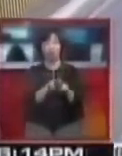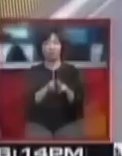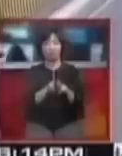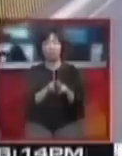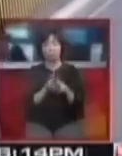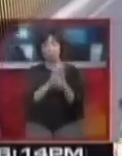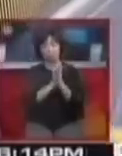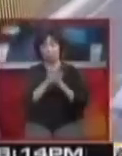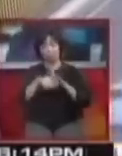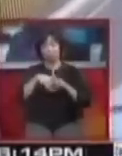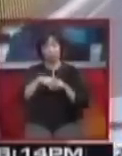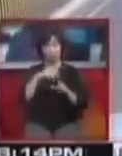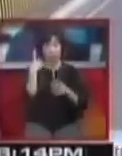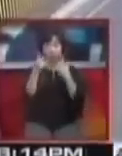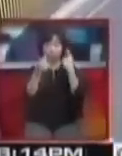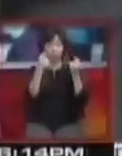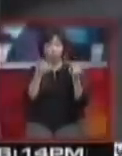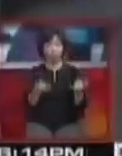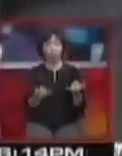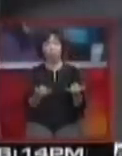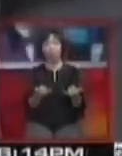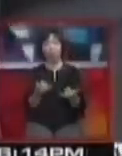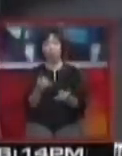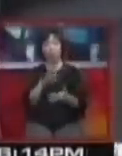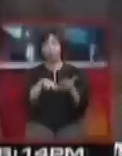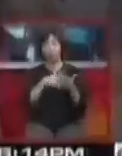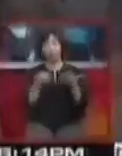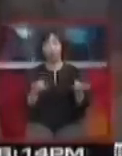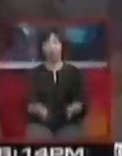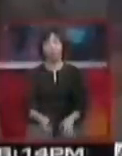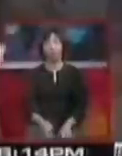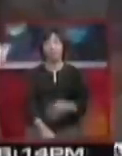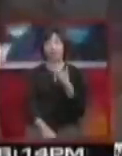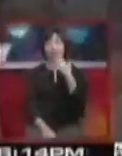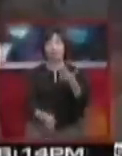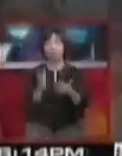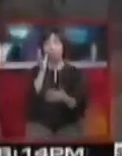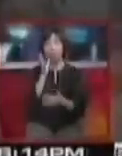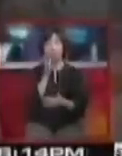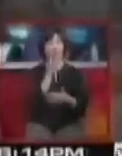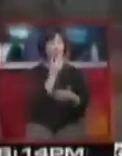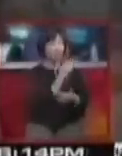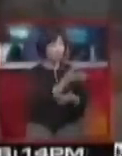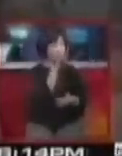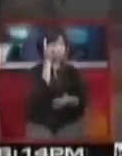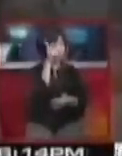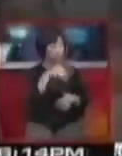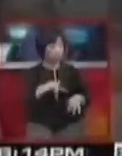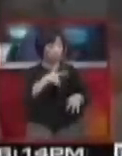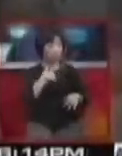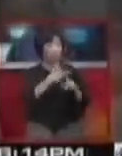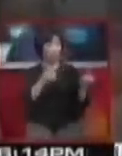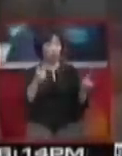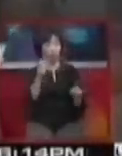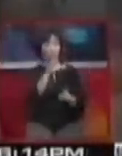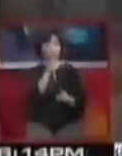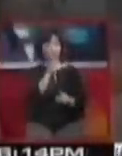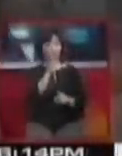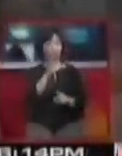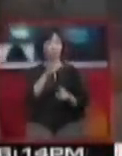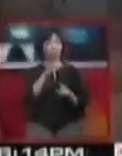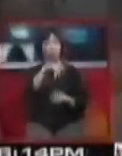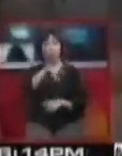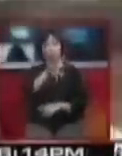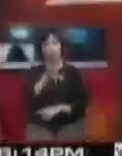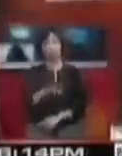itong daloy trapiko dito sa lugar. Cheryl? Maraming salamat, Romel Lopez, nagulat live mula sa Commonwealth